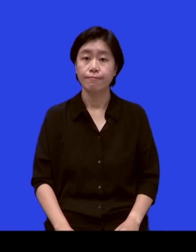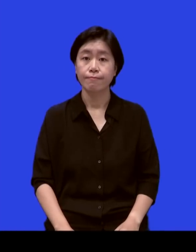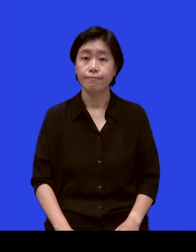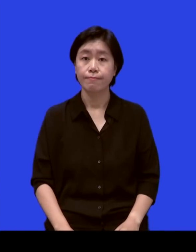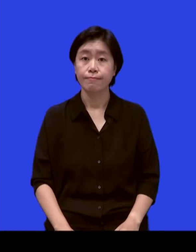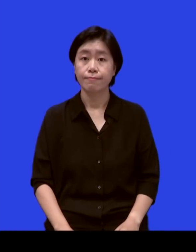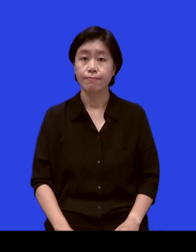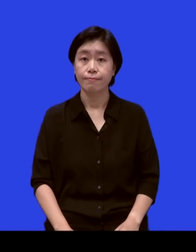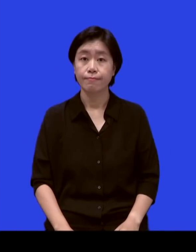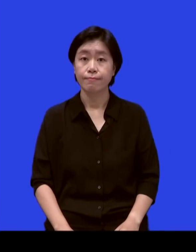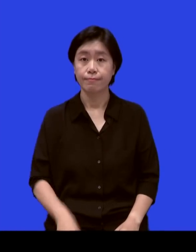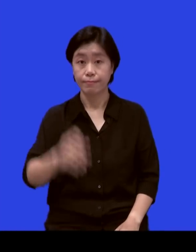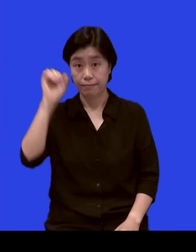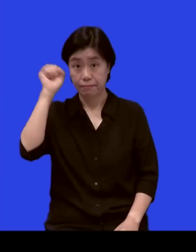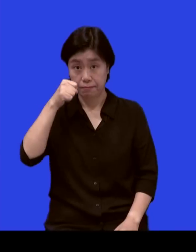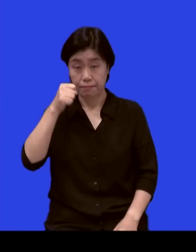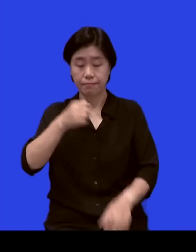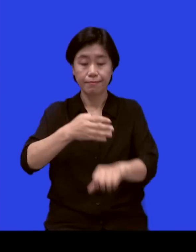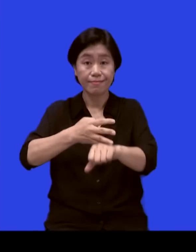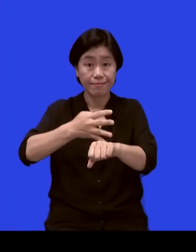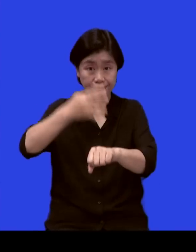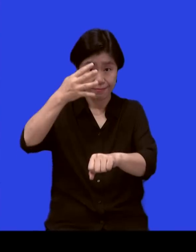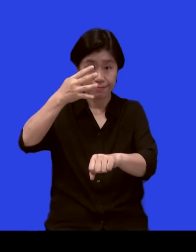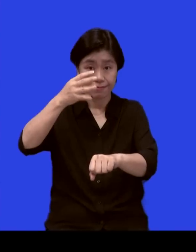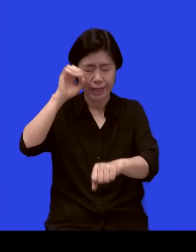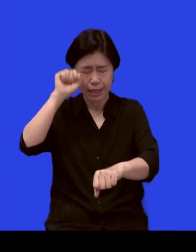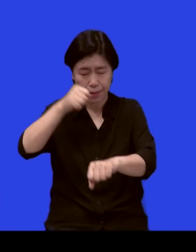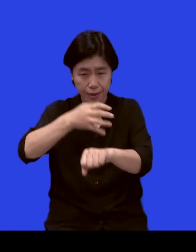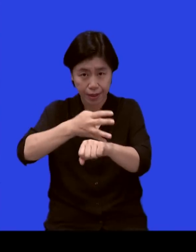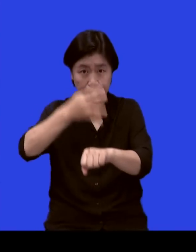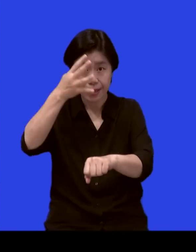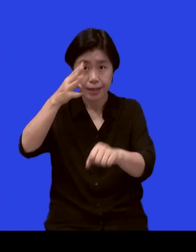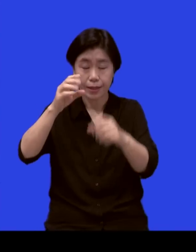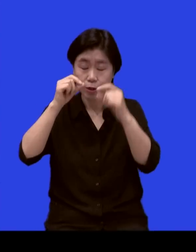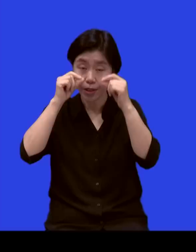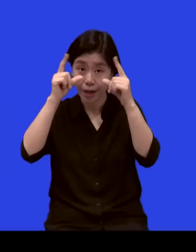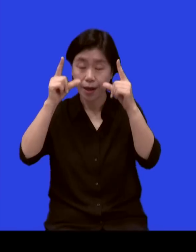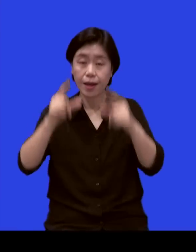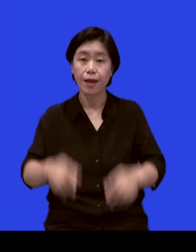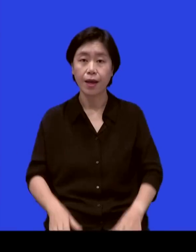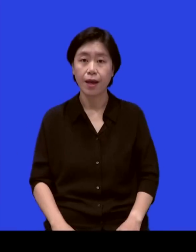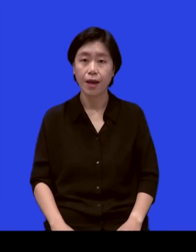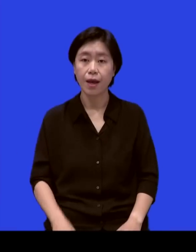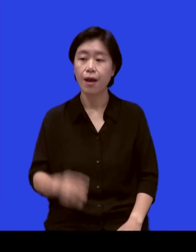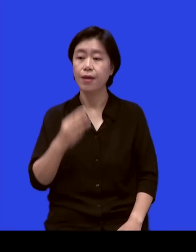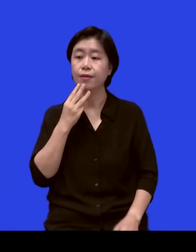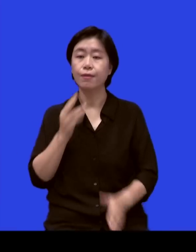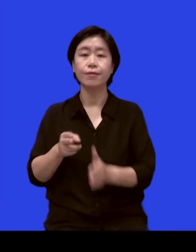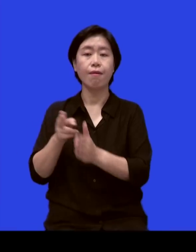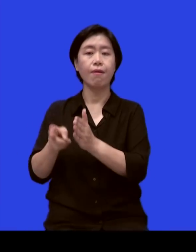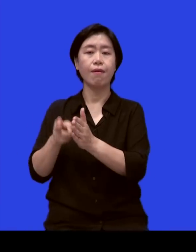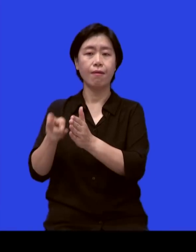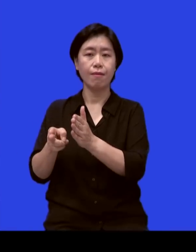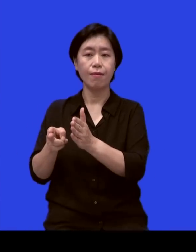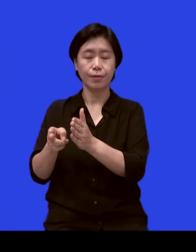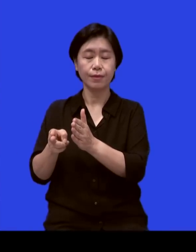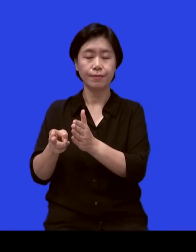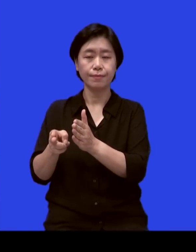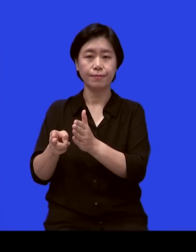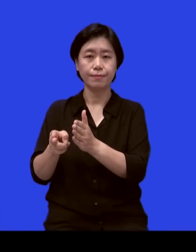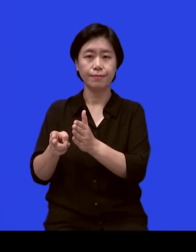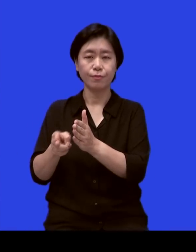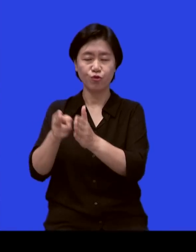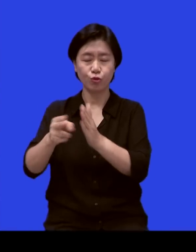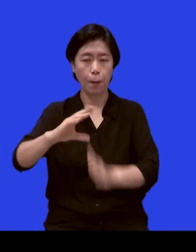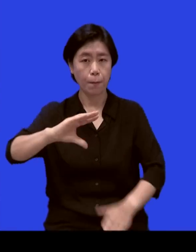내려가려면은 이제 새벽 여기서 4시 반에 일어나야 돼요. 아. 그래가지고 서울역까지 가서 이제 서울역에서